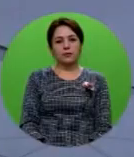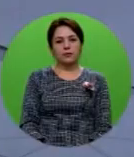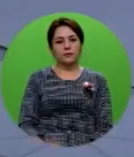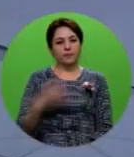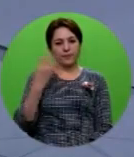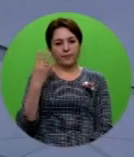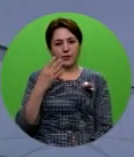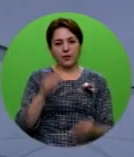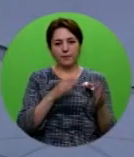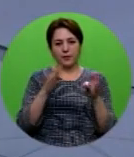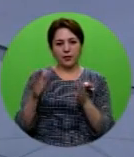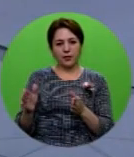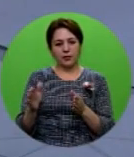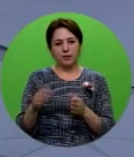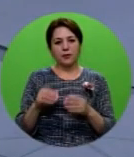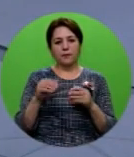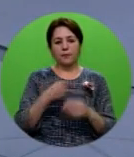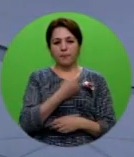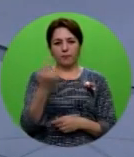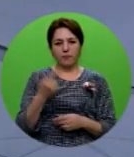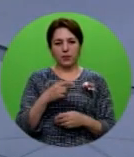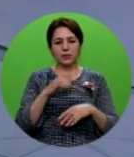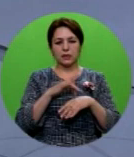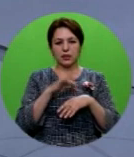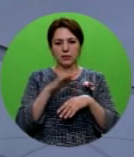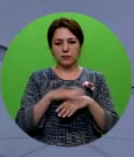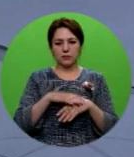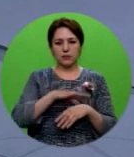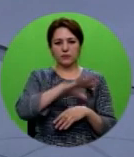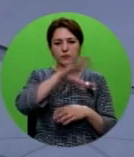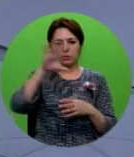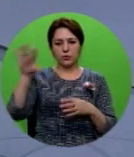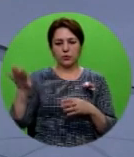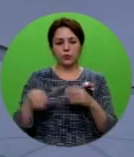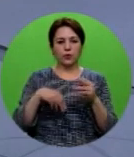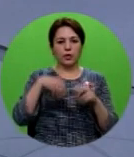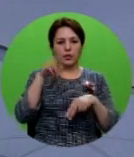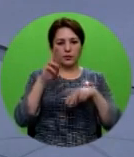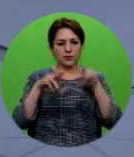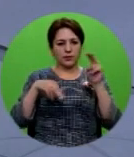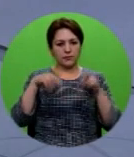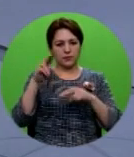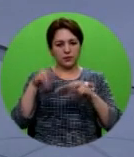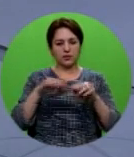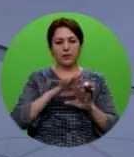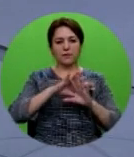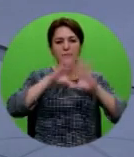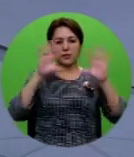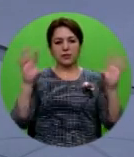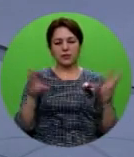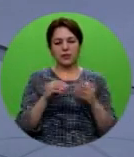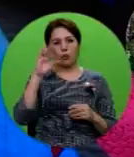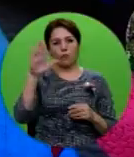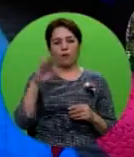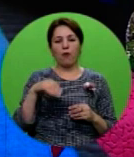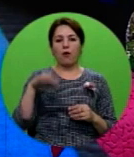На четвертом этапе мы заканчиваем полностью раскрашивание всех элементов